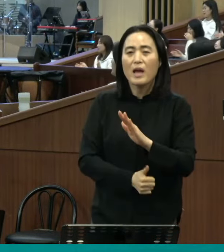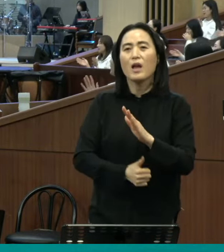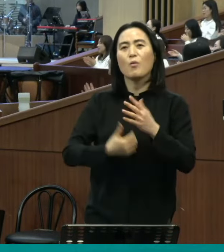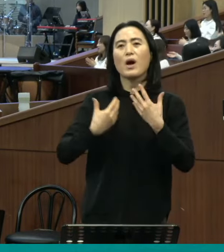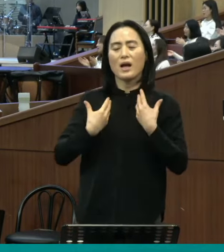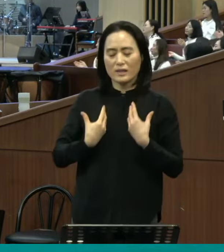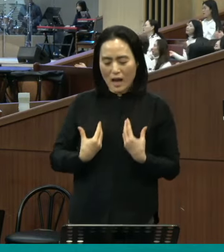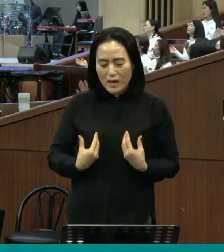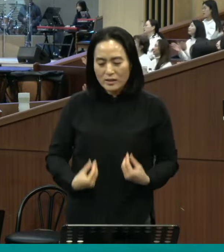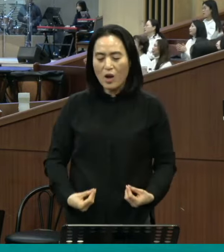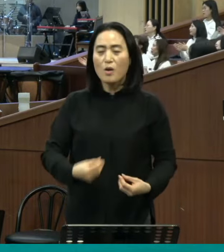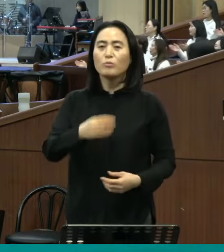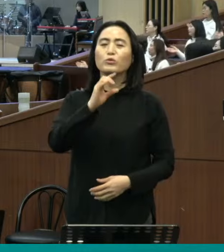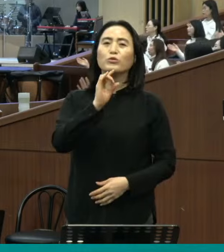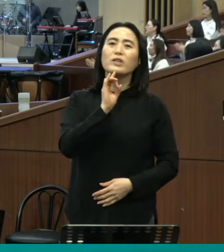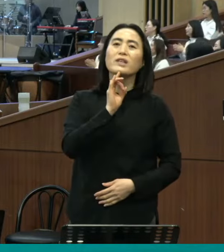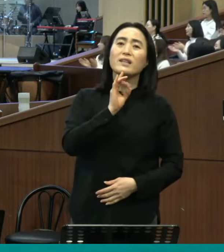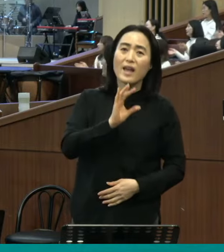실패와